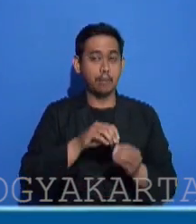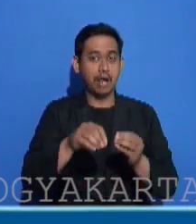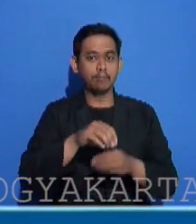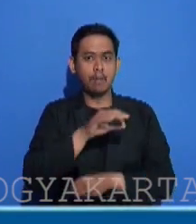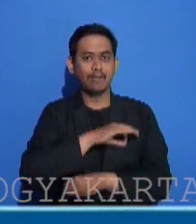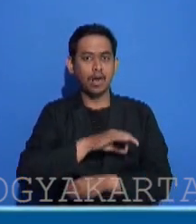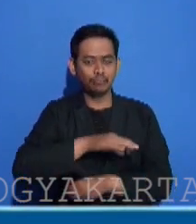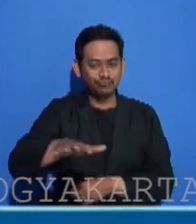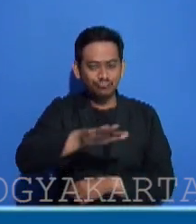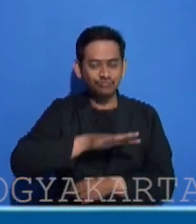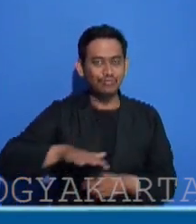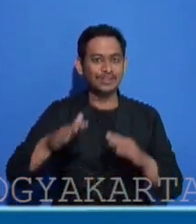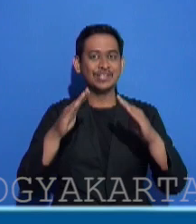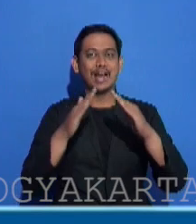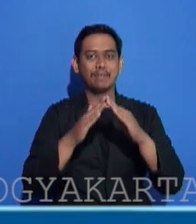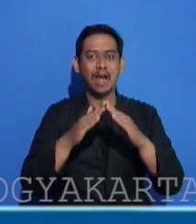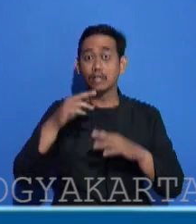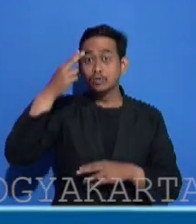gajah wisata